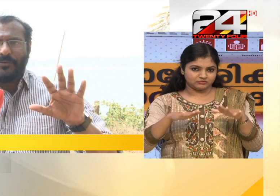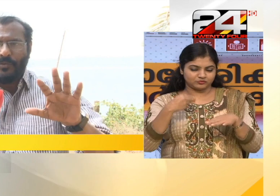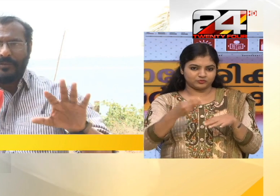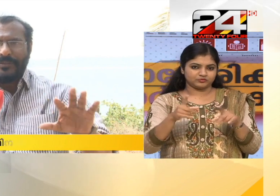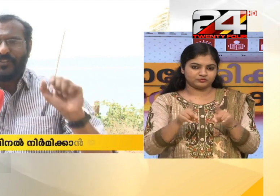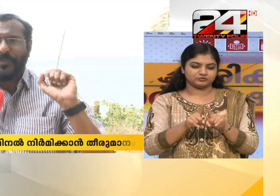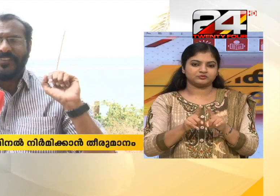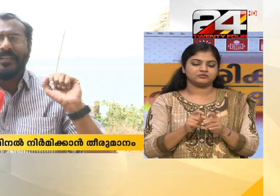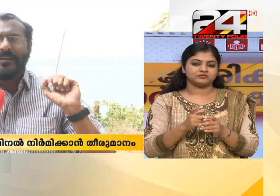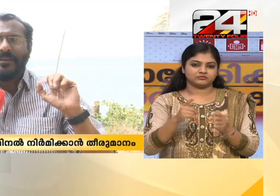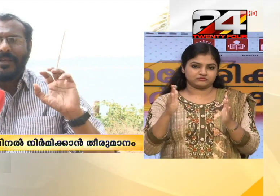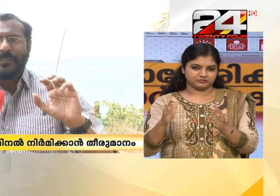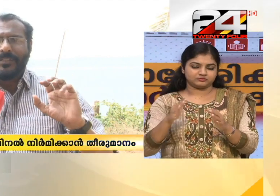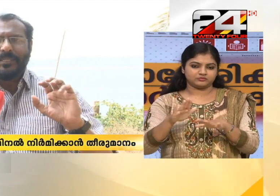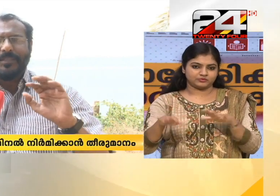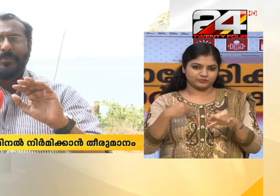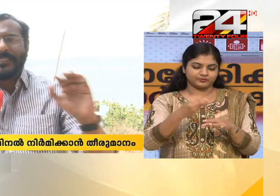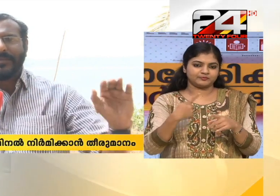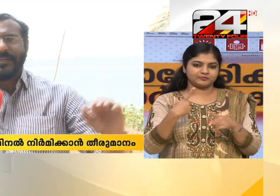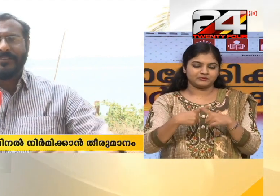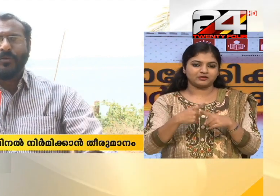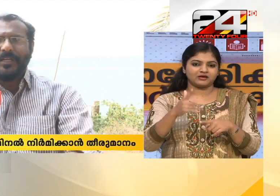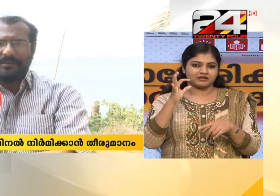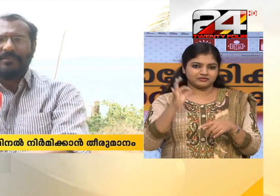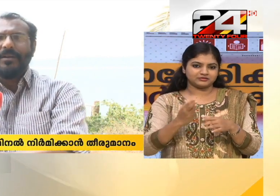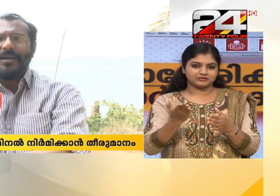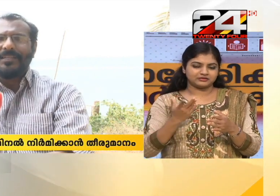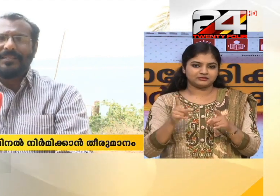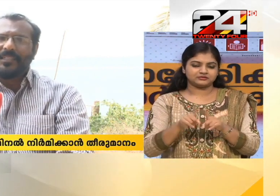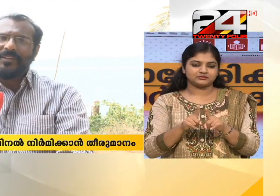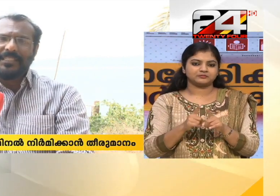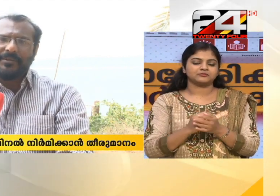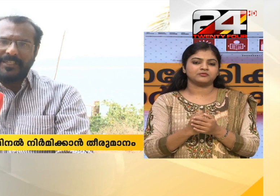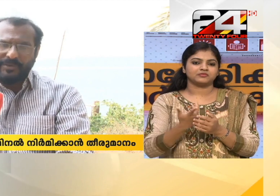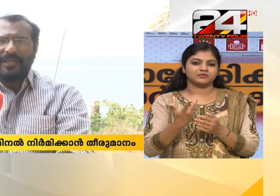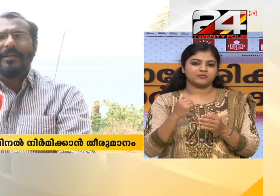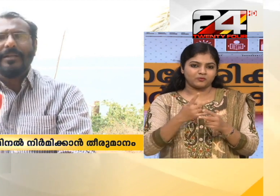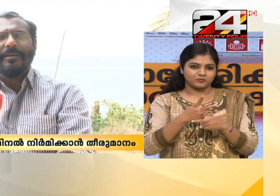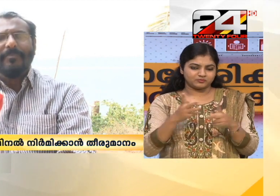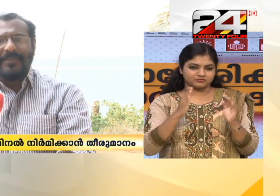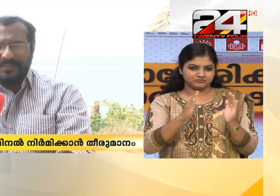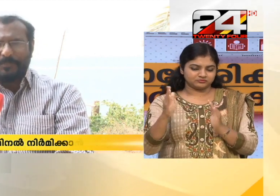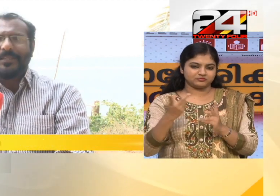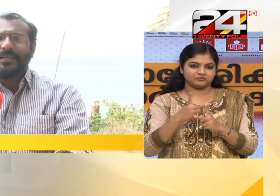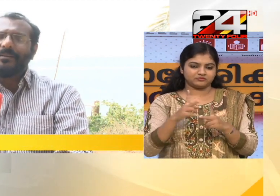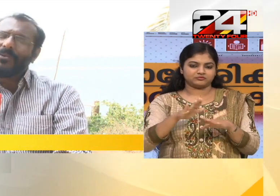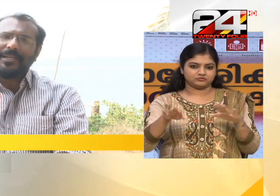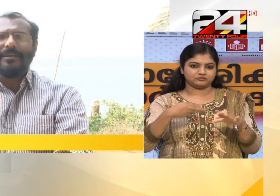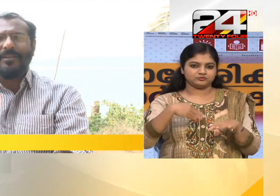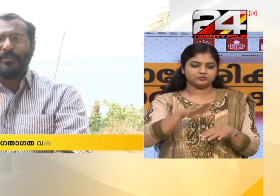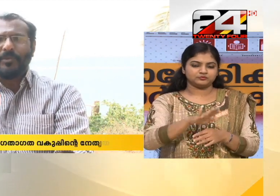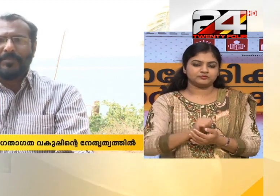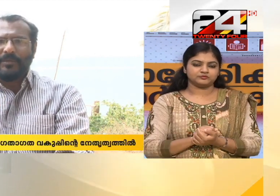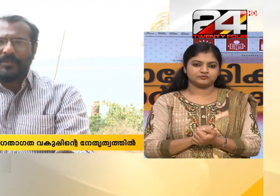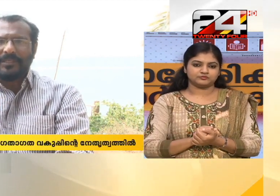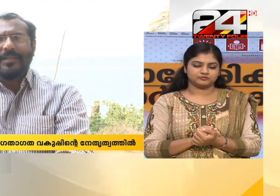ഒരുക്കാനുള്ള ഒരു സ്പേസിങ്, അതുപോലെ തന്നെ മറ്റ് പ്രാഥമിക സൗകര്യങ്ങൾ ആളുകൾക്ക് നിർവഹിക്കുന്നതിന് വേണ്ടിയുള്ള മറ്റ് ഏർപ്പാടുകൾ ഒക്കെ ഈ